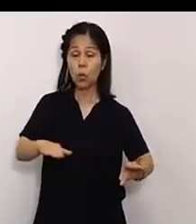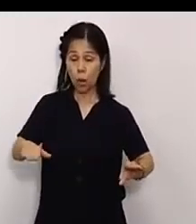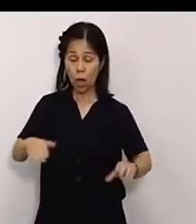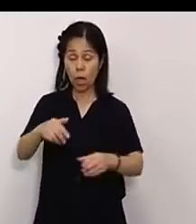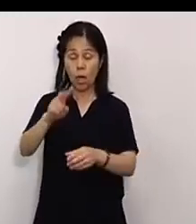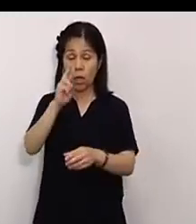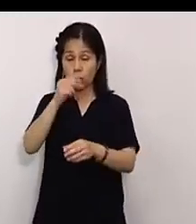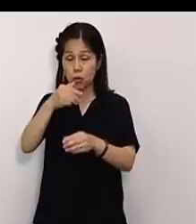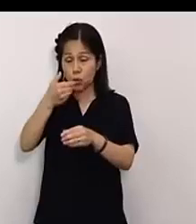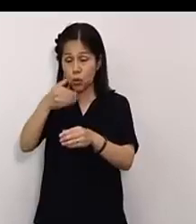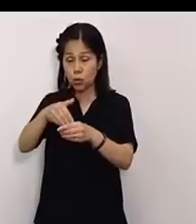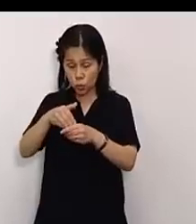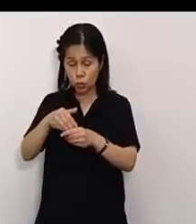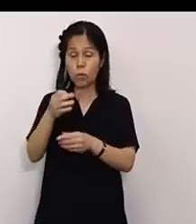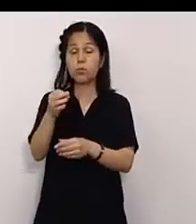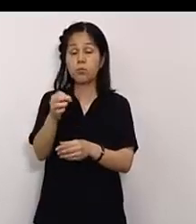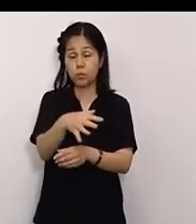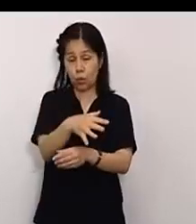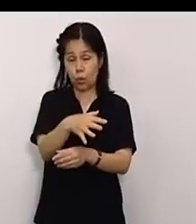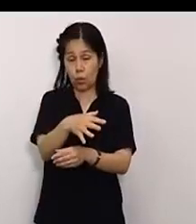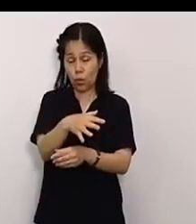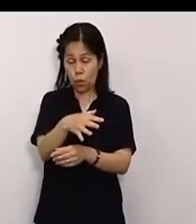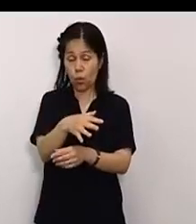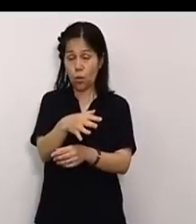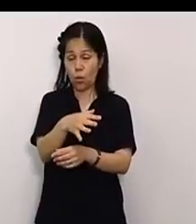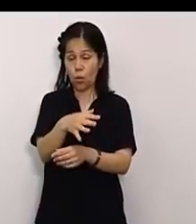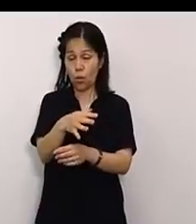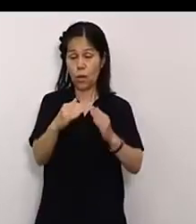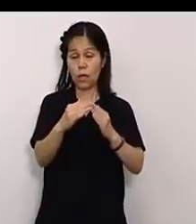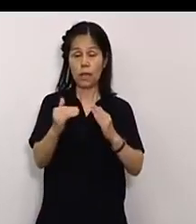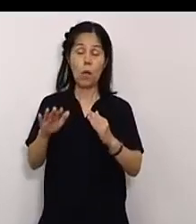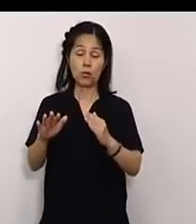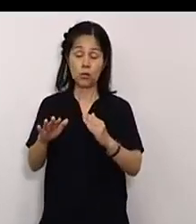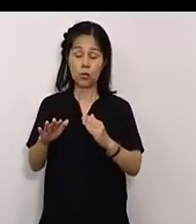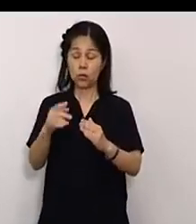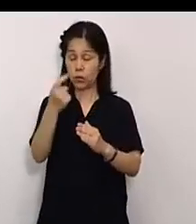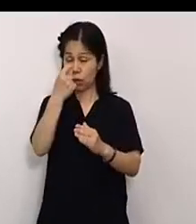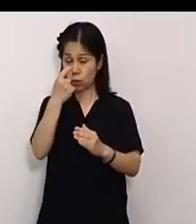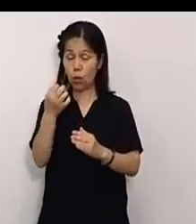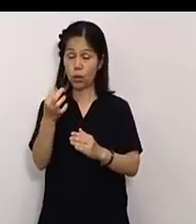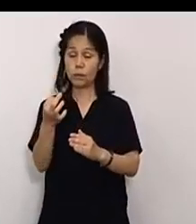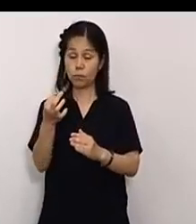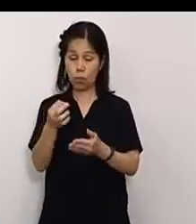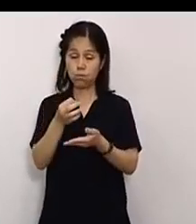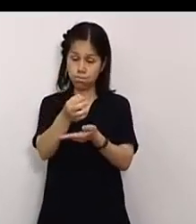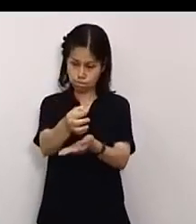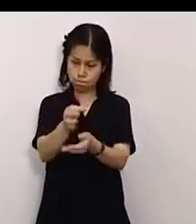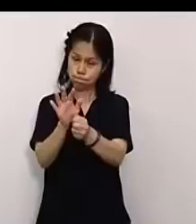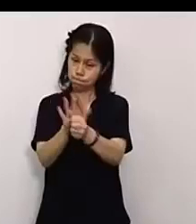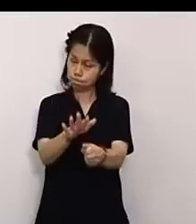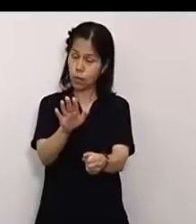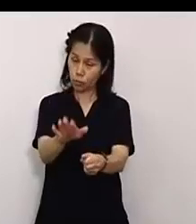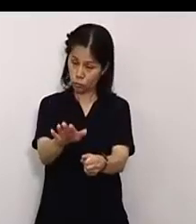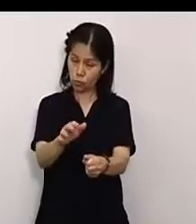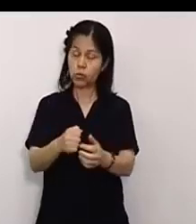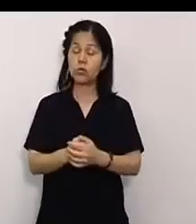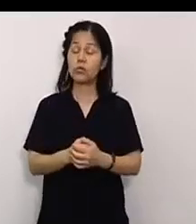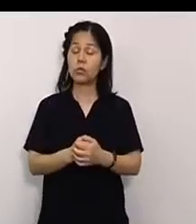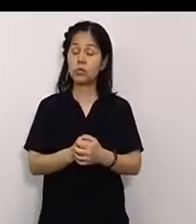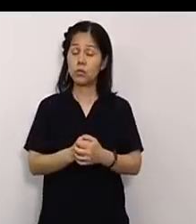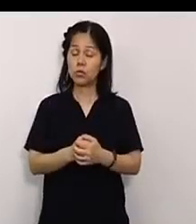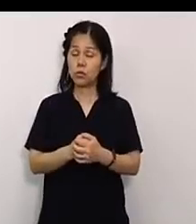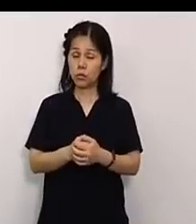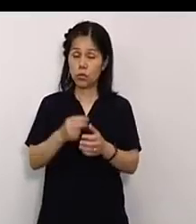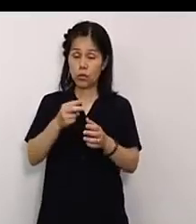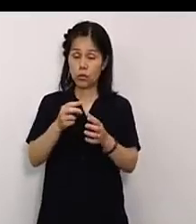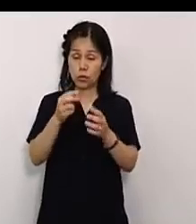ば給食費が免除される、学用品も支給される、修学